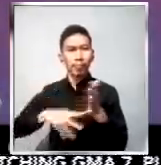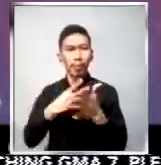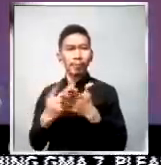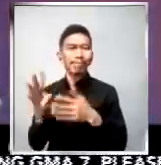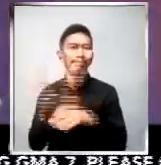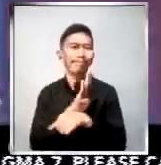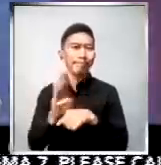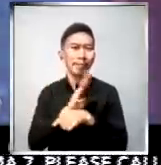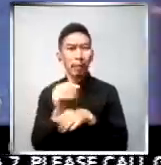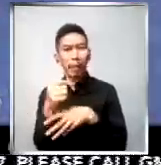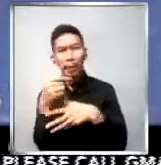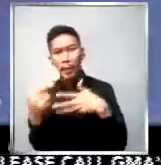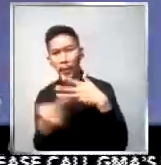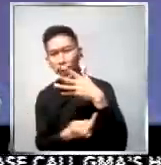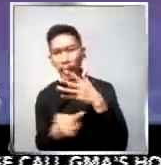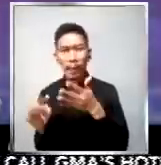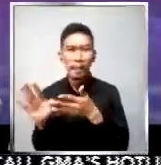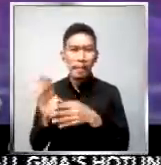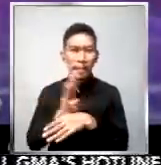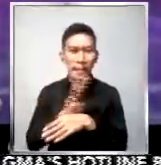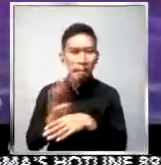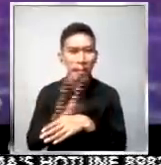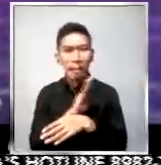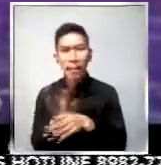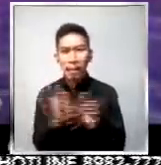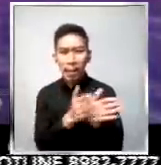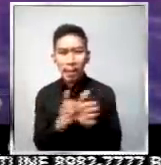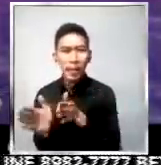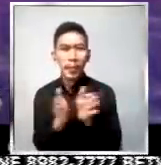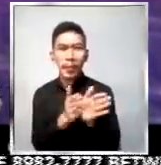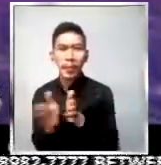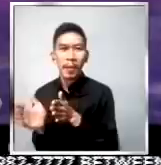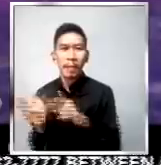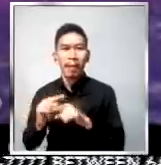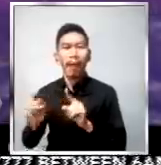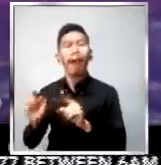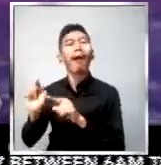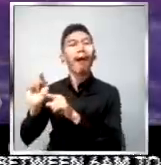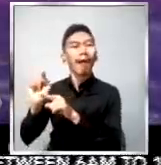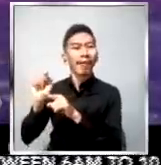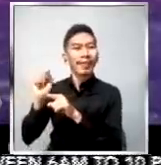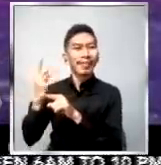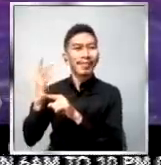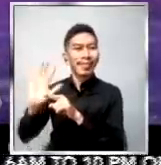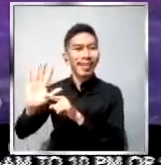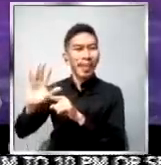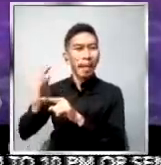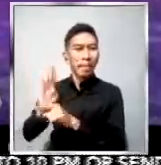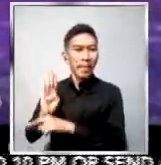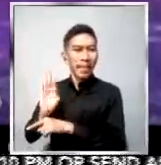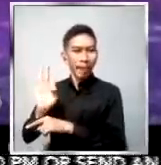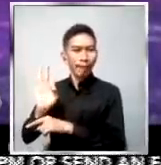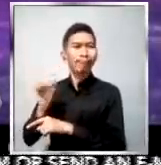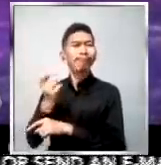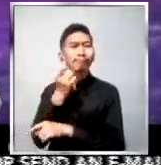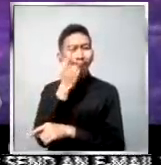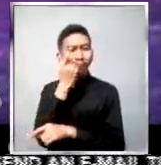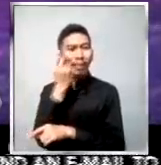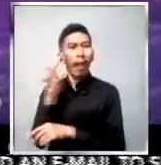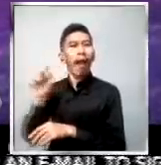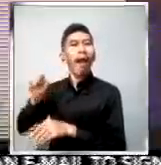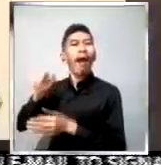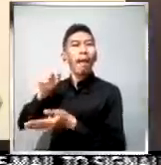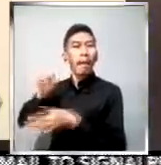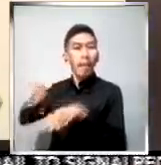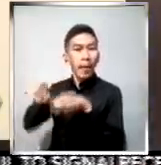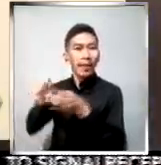paghahanda. Mabuti na lang daw at maunawain ang kanyang long-time boyfriend na isang nurse sa Maynila. He's a